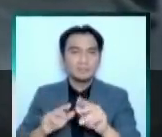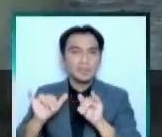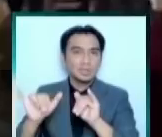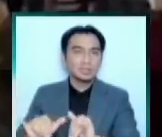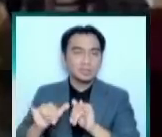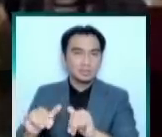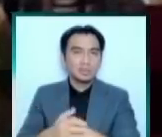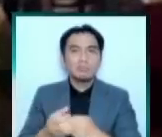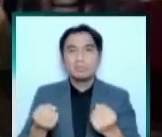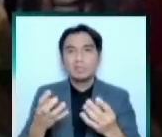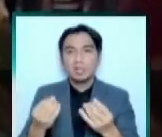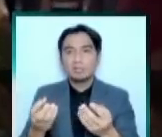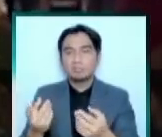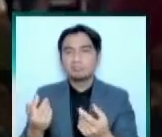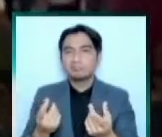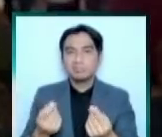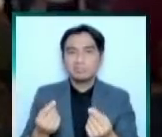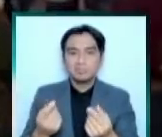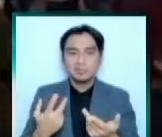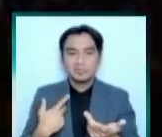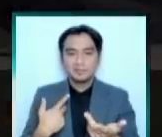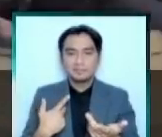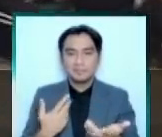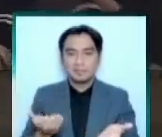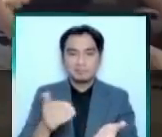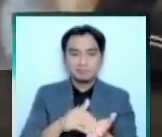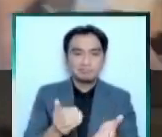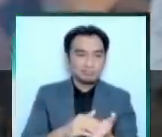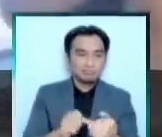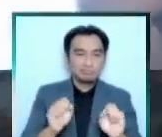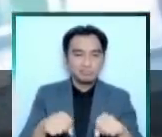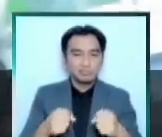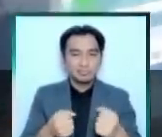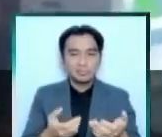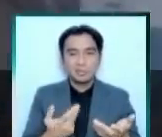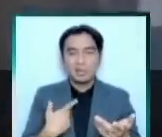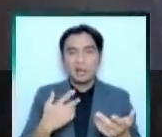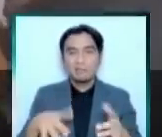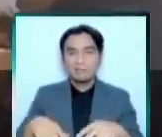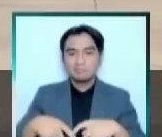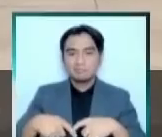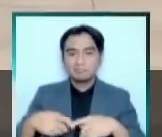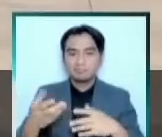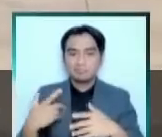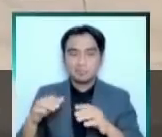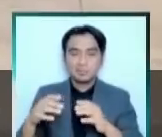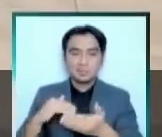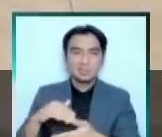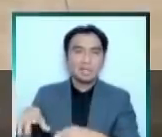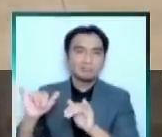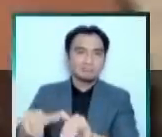ang nagpapa-rebook matapos makansela ang mga flights. Marami ring stranded sa Mactan-Cebu International Airport.